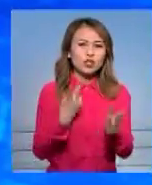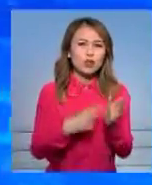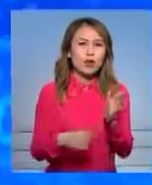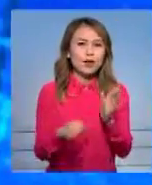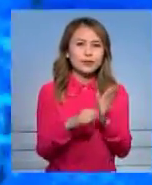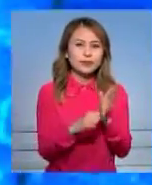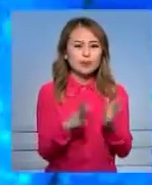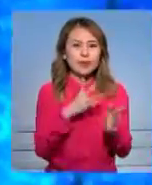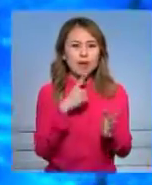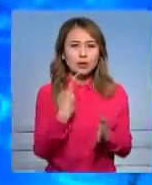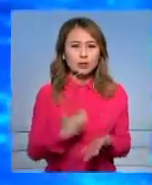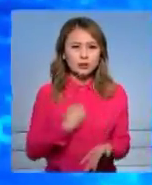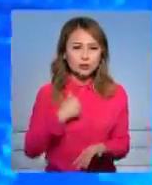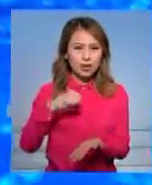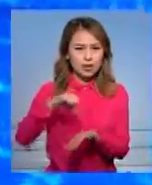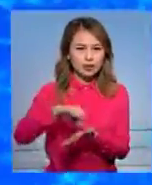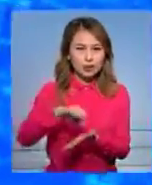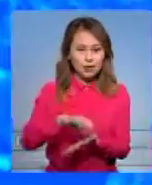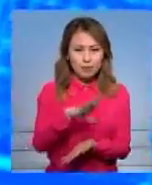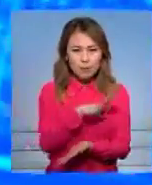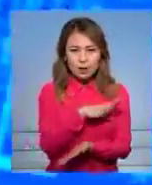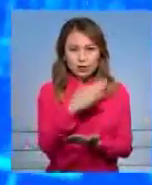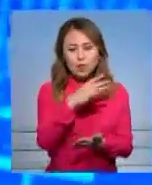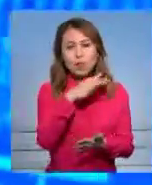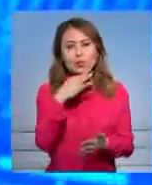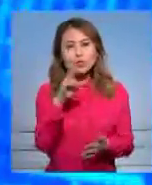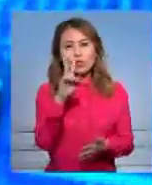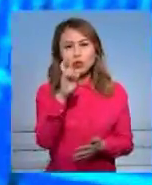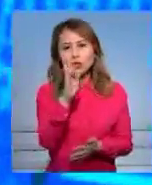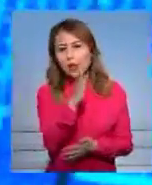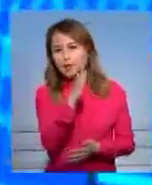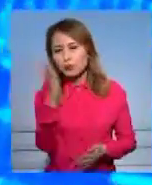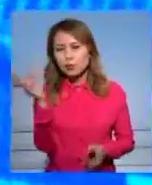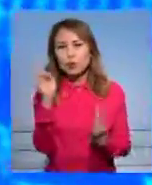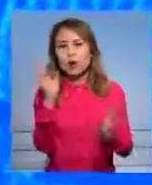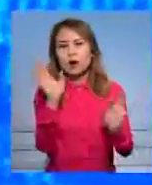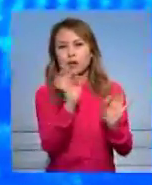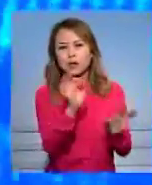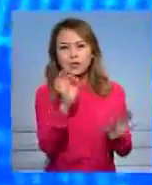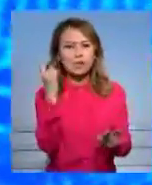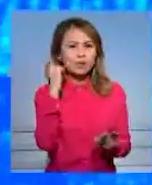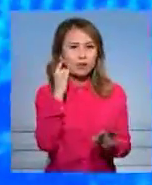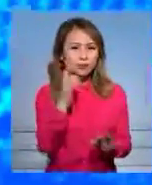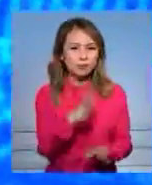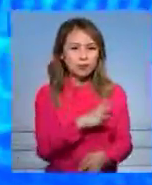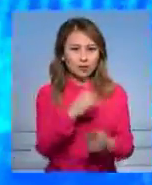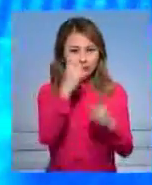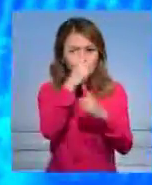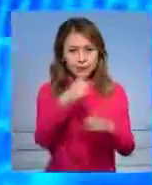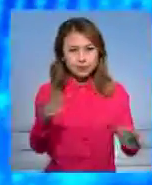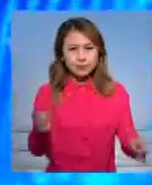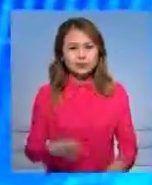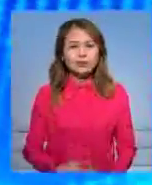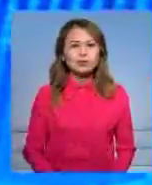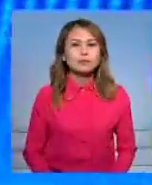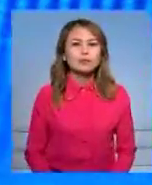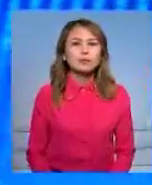26 сарбазы болған. Кейбір дерек көздер марқұмдар саны 200-ден асып кетуі мүмкін екенін хабарлап жатыр.